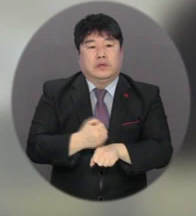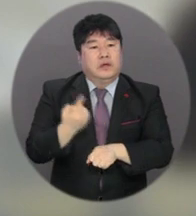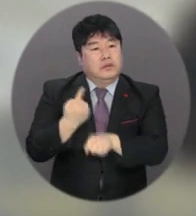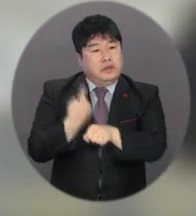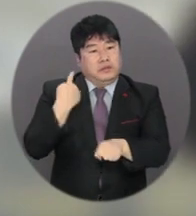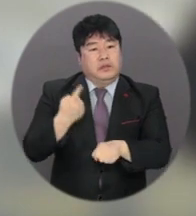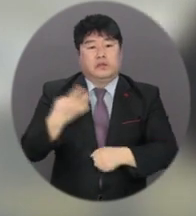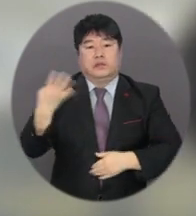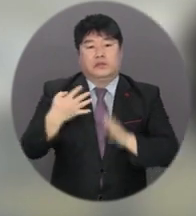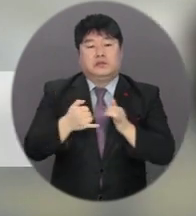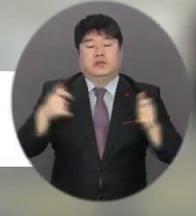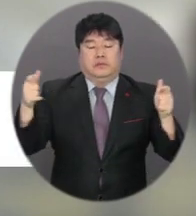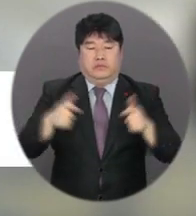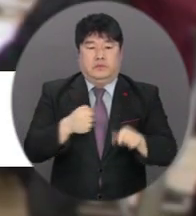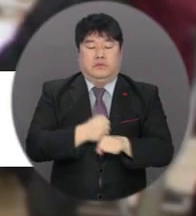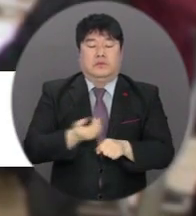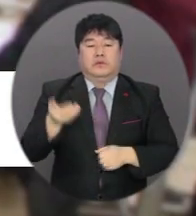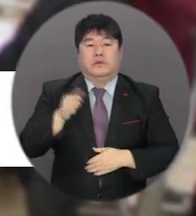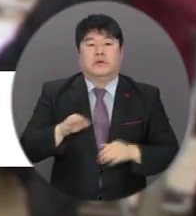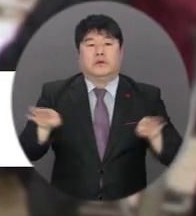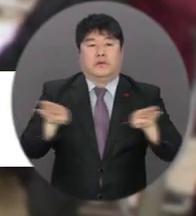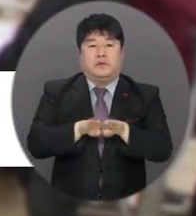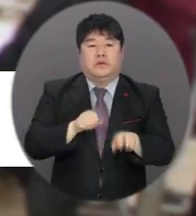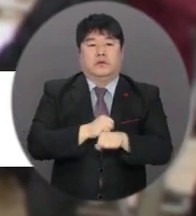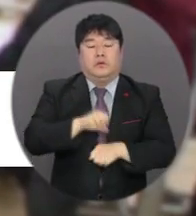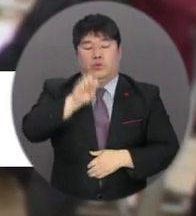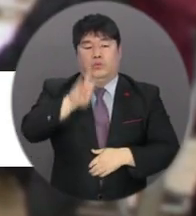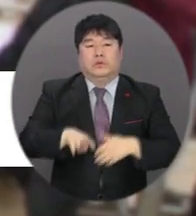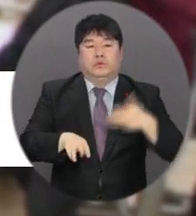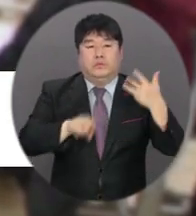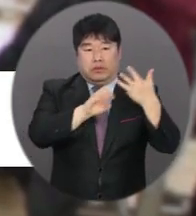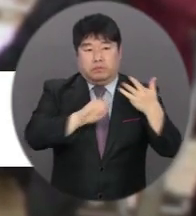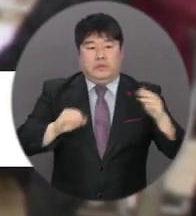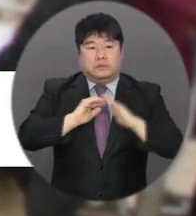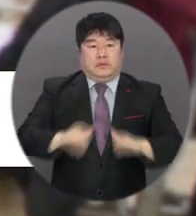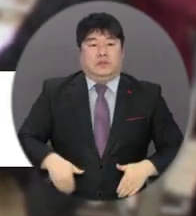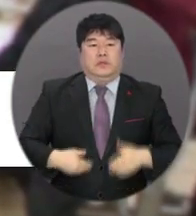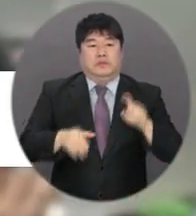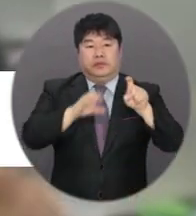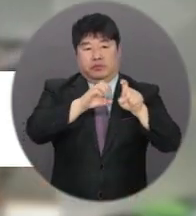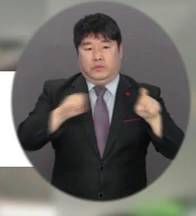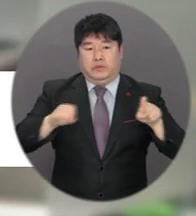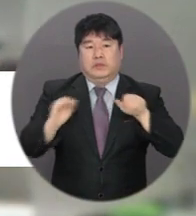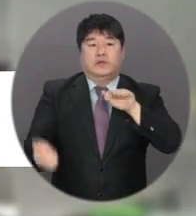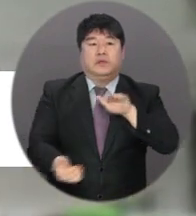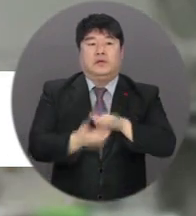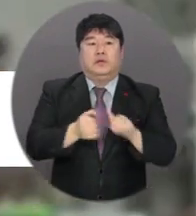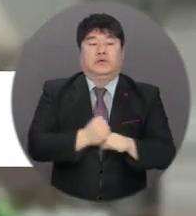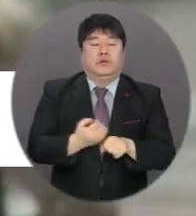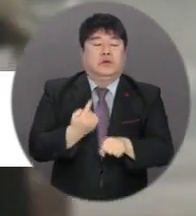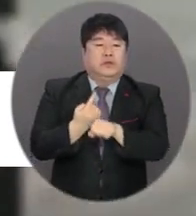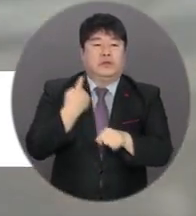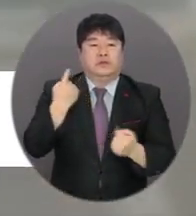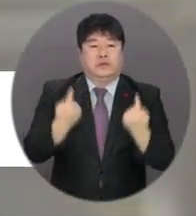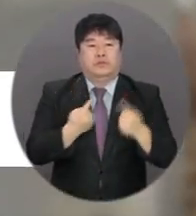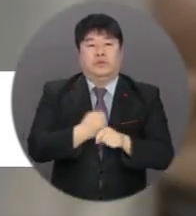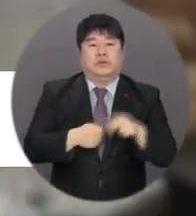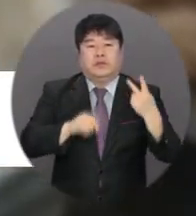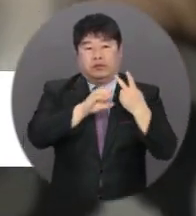감소했습니다. 반면 결시율은 광주 8%, 전남 10%를 기록해 지난해보다